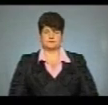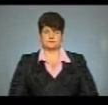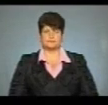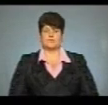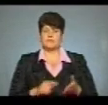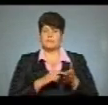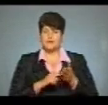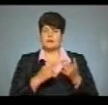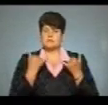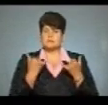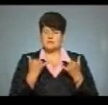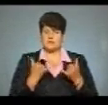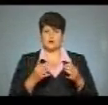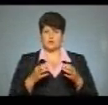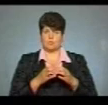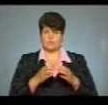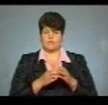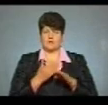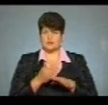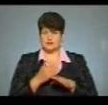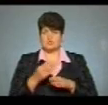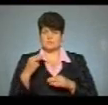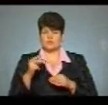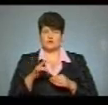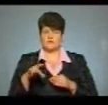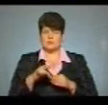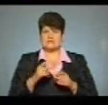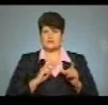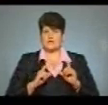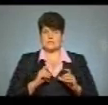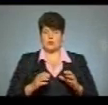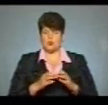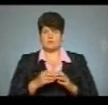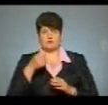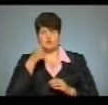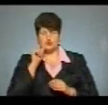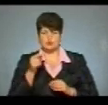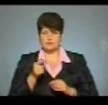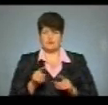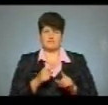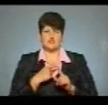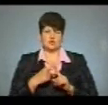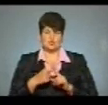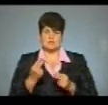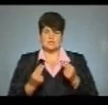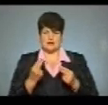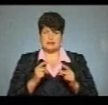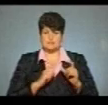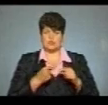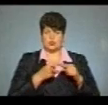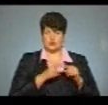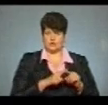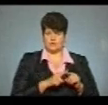Зазначу, зараз груповий етап чемпіонату Європи серед студентських команд. Вчора тернополяни внічию зіграли з командою Інституту